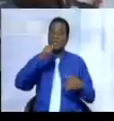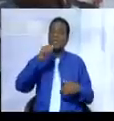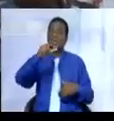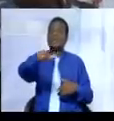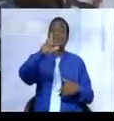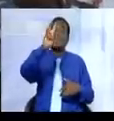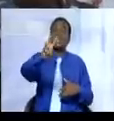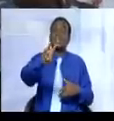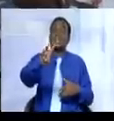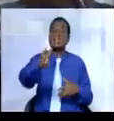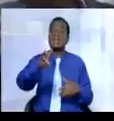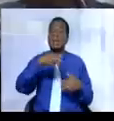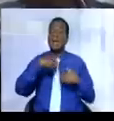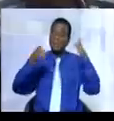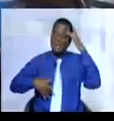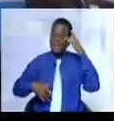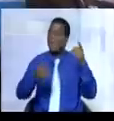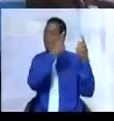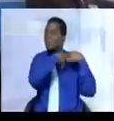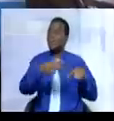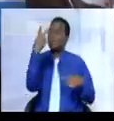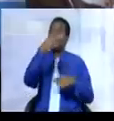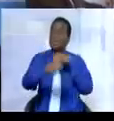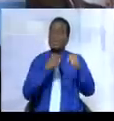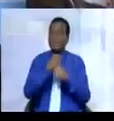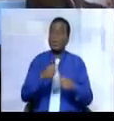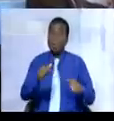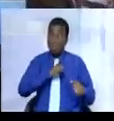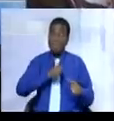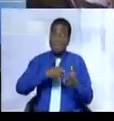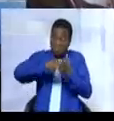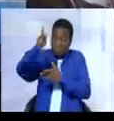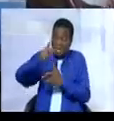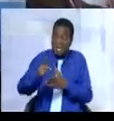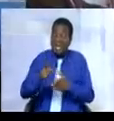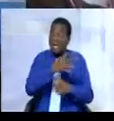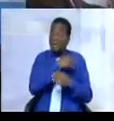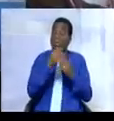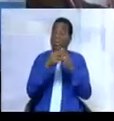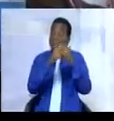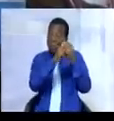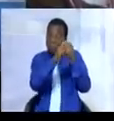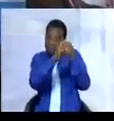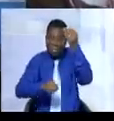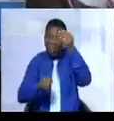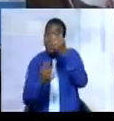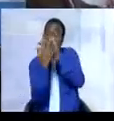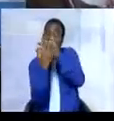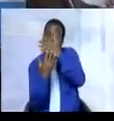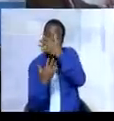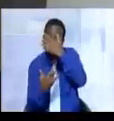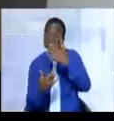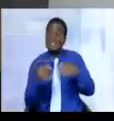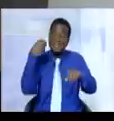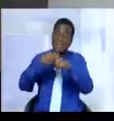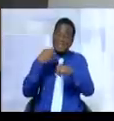dialyse depuis maintenant 2 années. Je supporte moi-même mes charges quant au kit de dialyse, le transport et parfois les